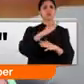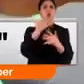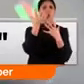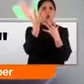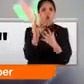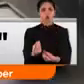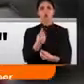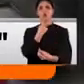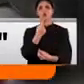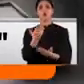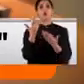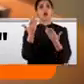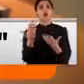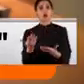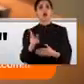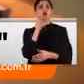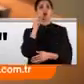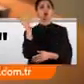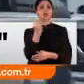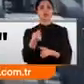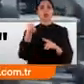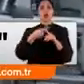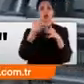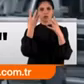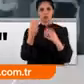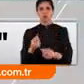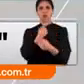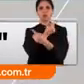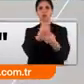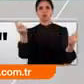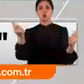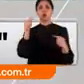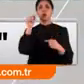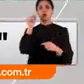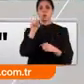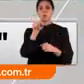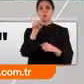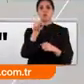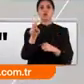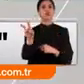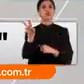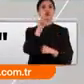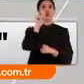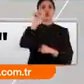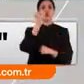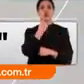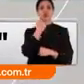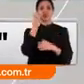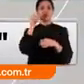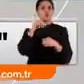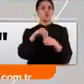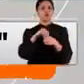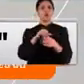etkilendiğini söyledi. Ancak son verilerin olumlu olduğunun altını çizdi. Bu fırtınaya son 19 yılda her